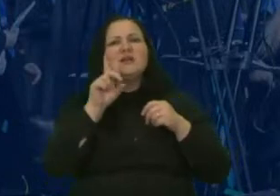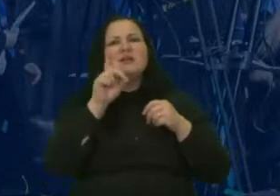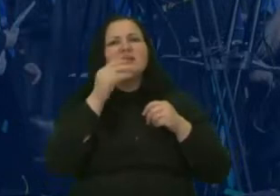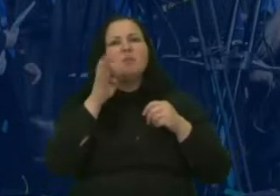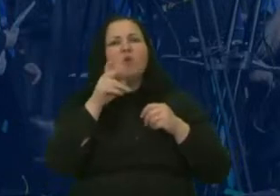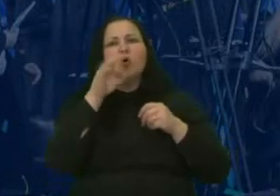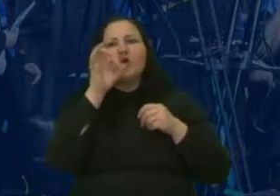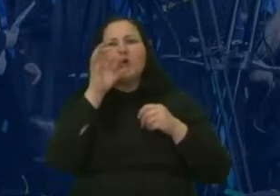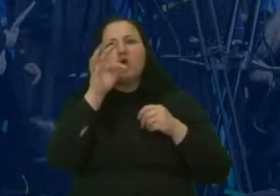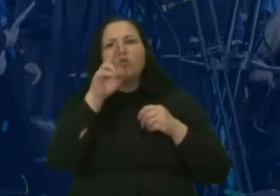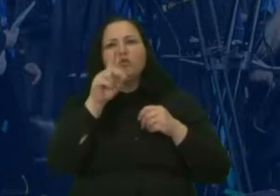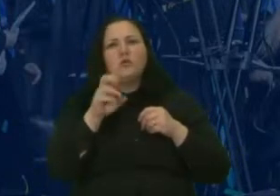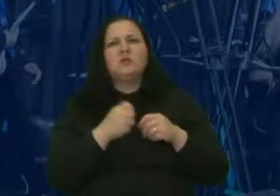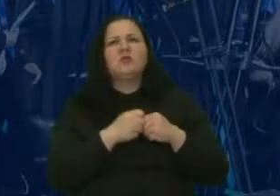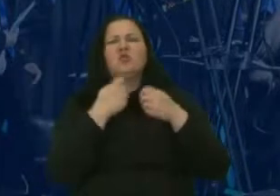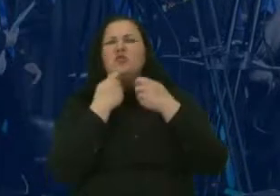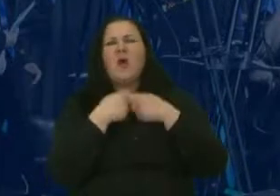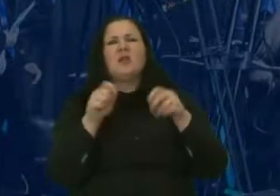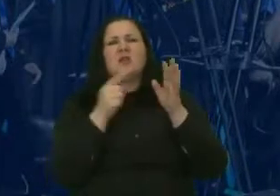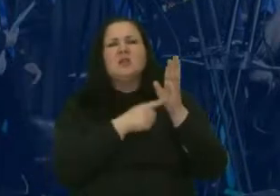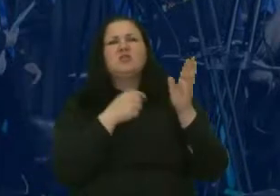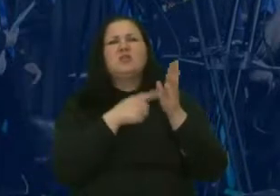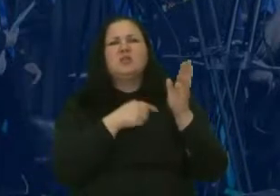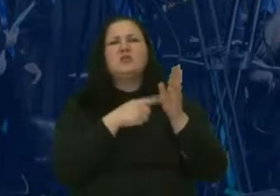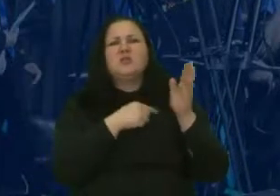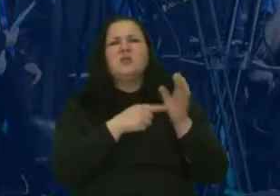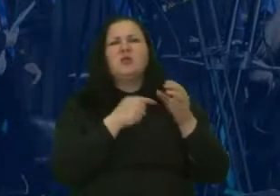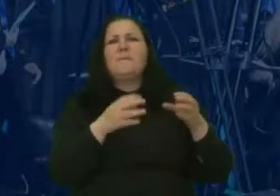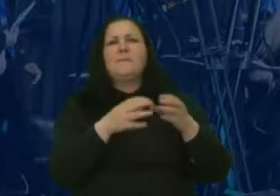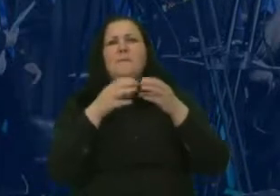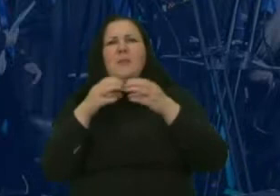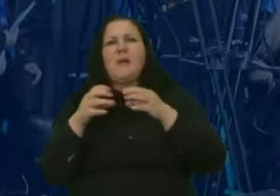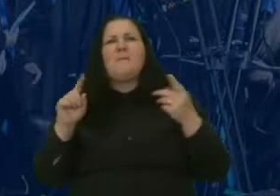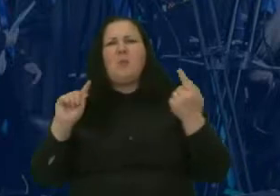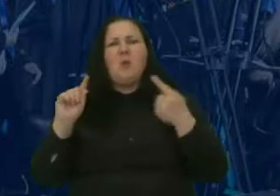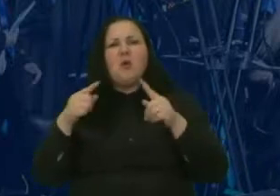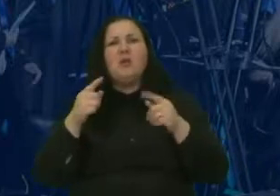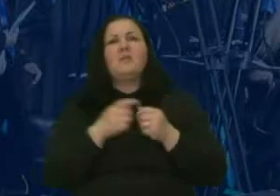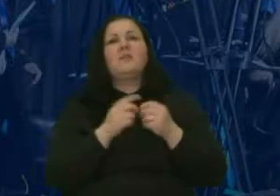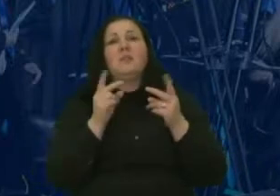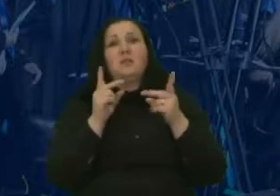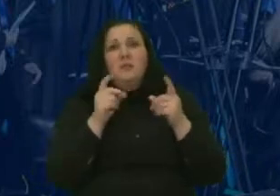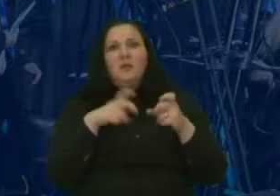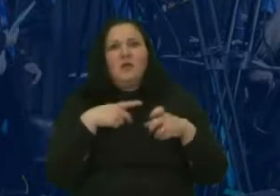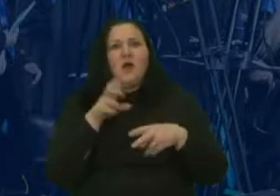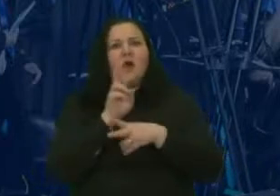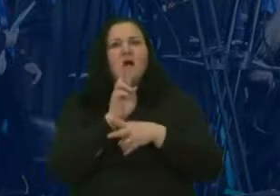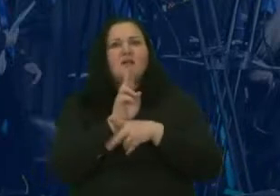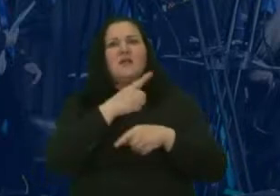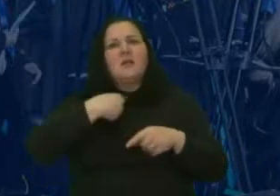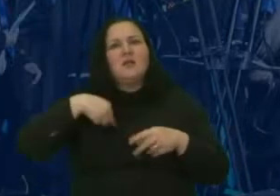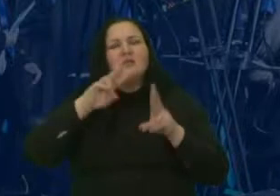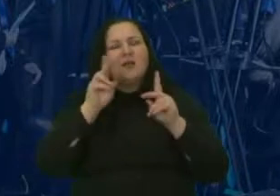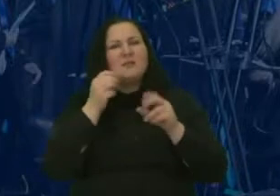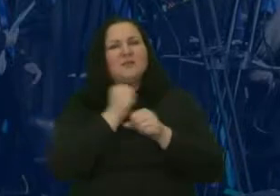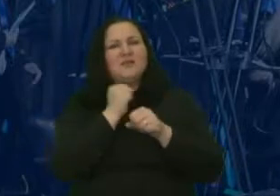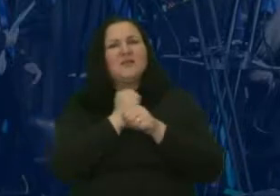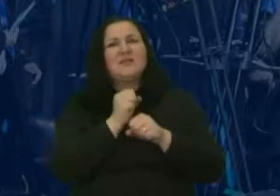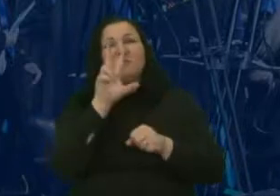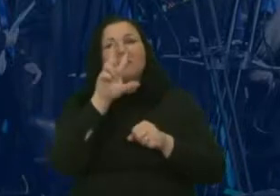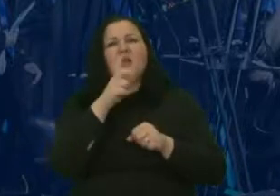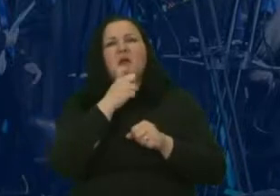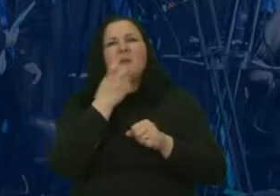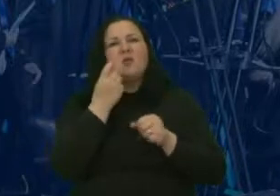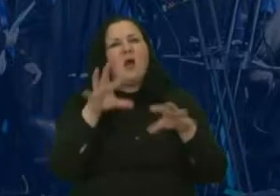colegii mei PNL UDMR celelalte partide politice Da bineînțeles că e în atenția noastră Dar ar trebui să lucrăm trei ani de zile să găsim un spațiu